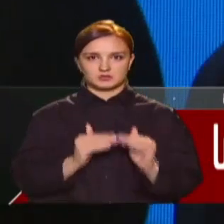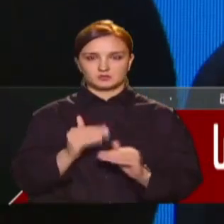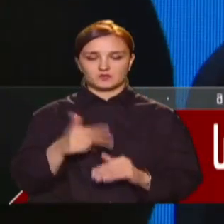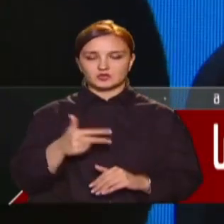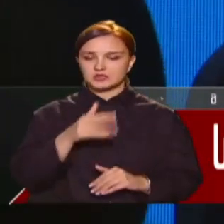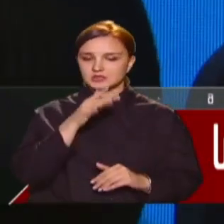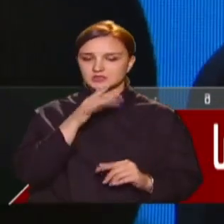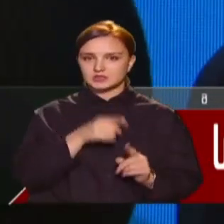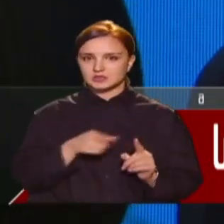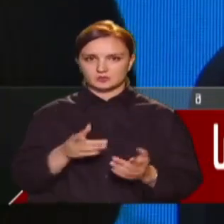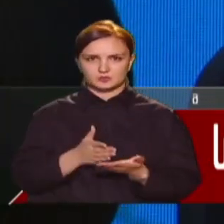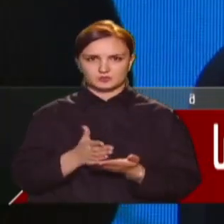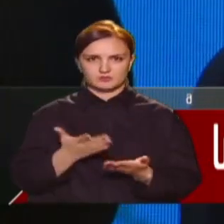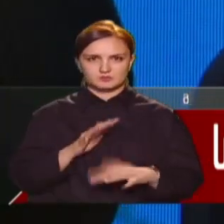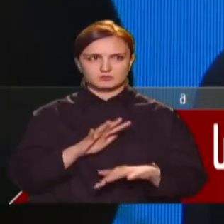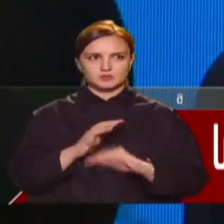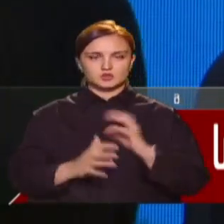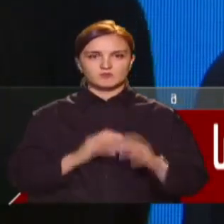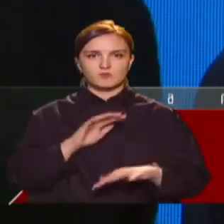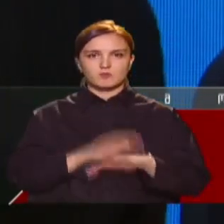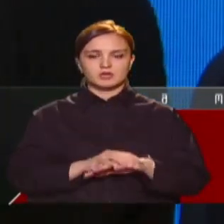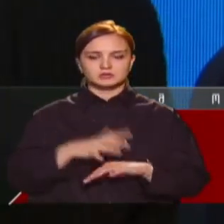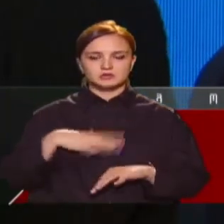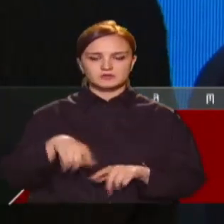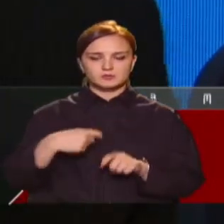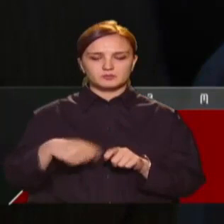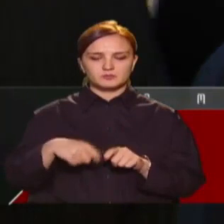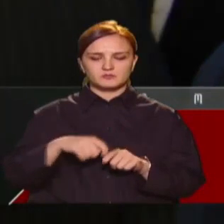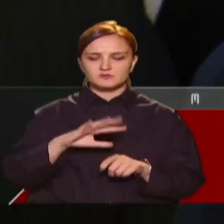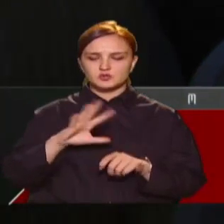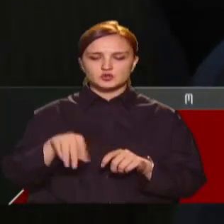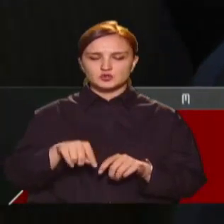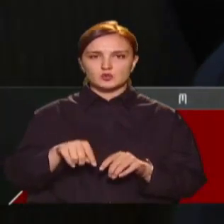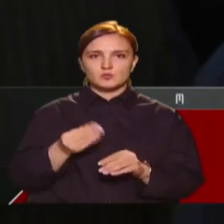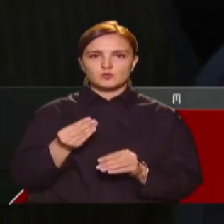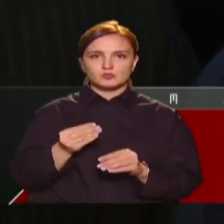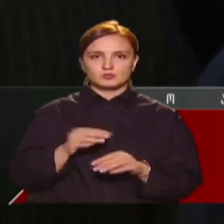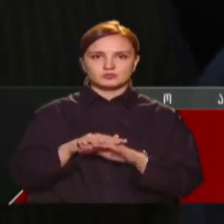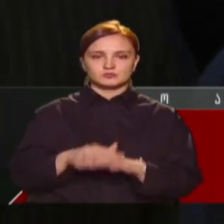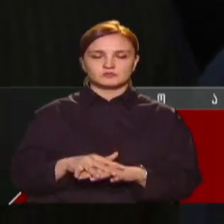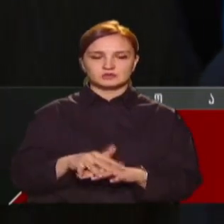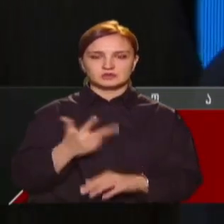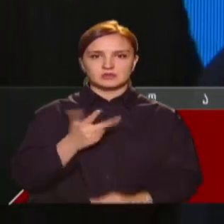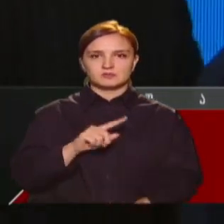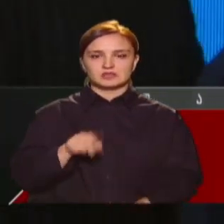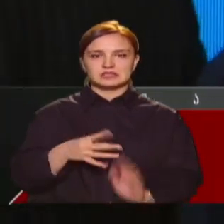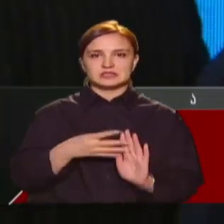წლის განმავლობაში მსოფლიო ბანკის მიერ საქართველოში ინვესტირებული არის 3.9 მილიარდი დოლარის